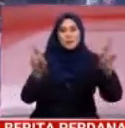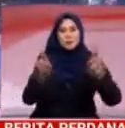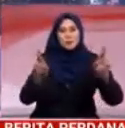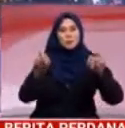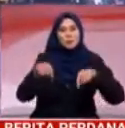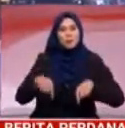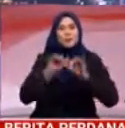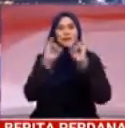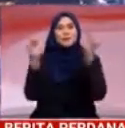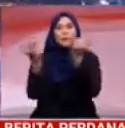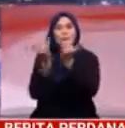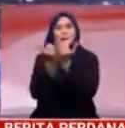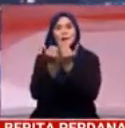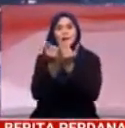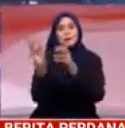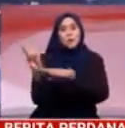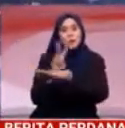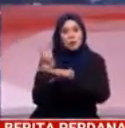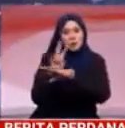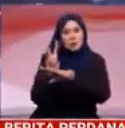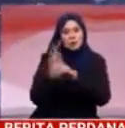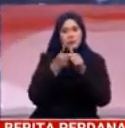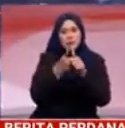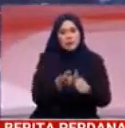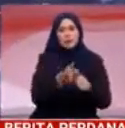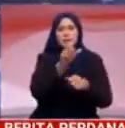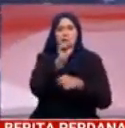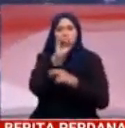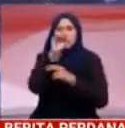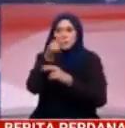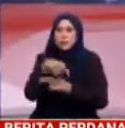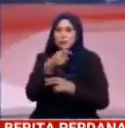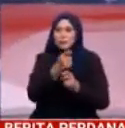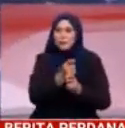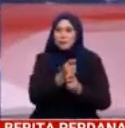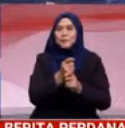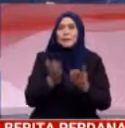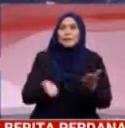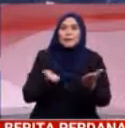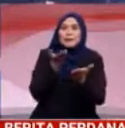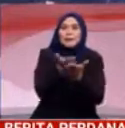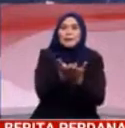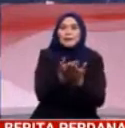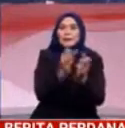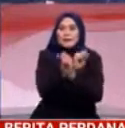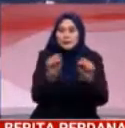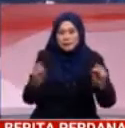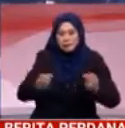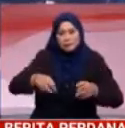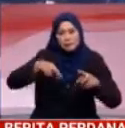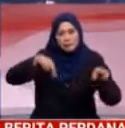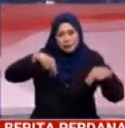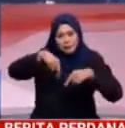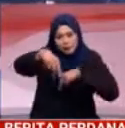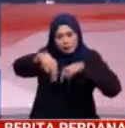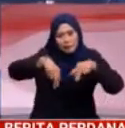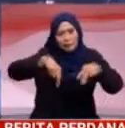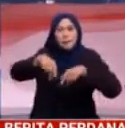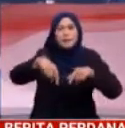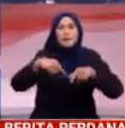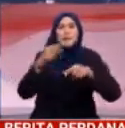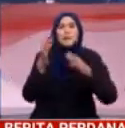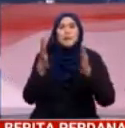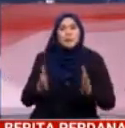Selain syarikat pengendali pawagam perlu mematuhi SOP yang ditetapkan, mereka dicadangkan menyediakan laluan pejalan kaki khas